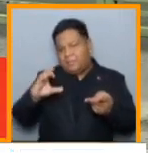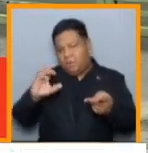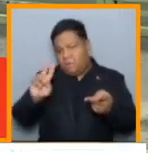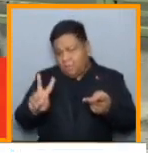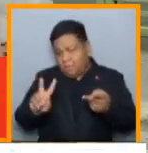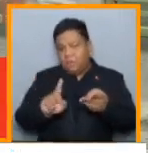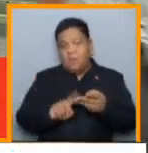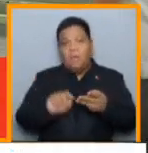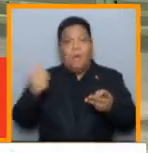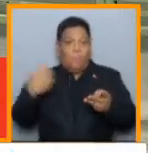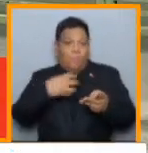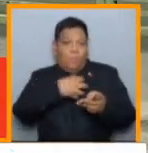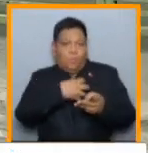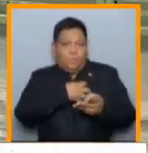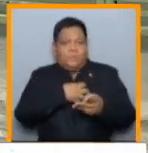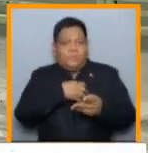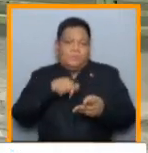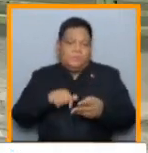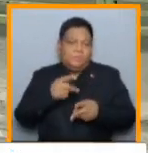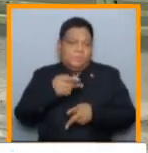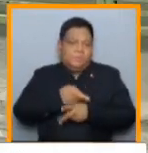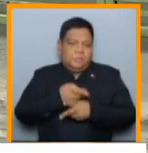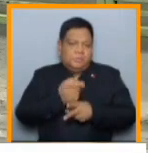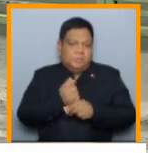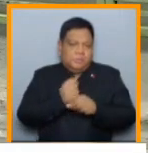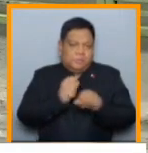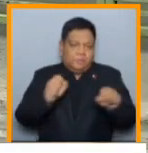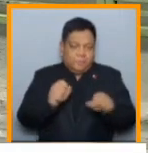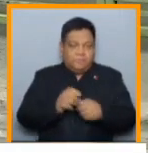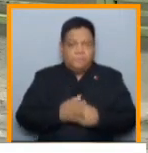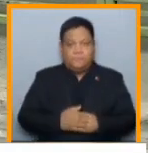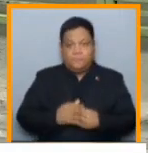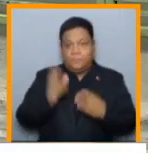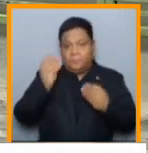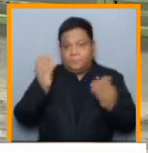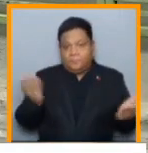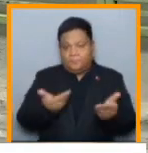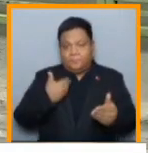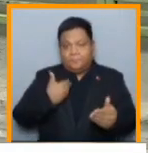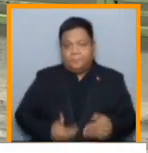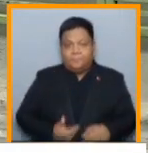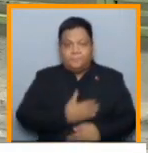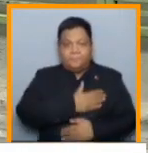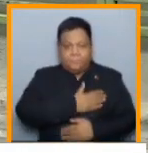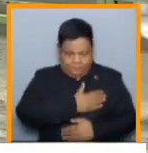seguridad. Yan muna unang balita mula rito sa Pasay City. Ako po si James Agustin, buong puso para sa Pilipino.